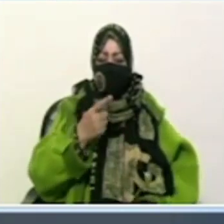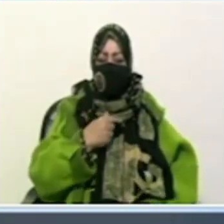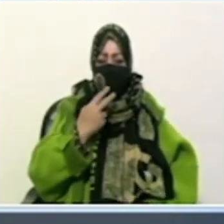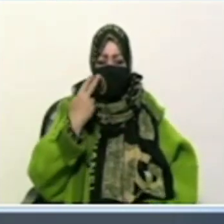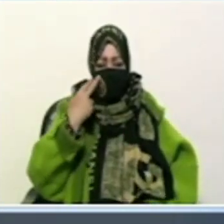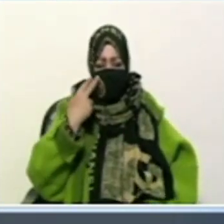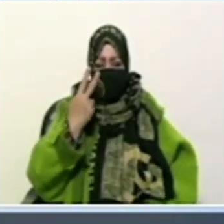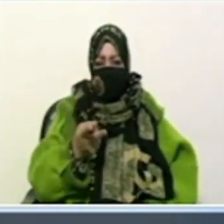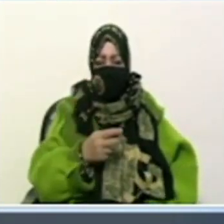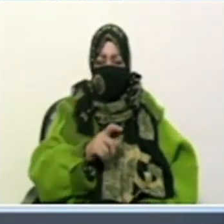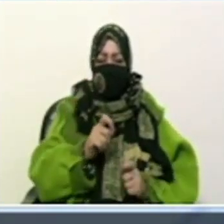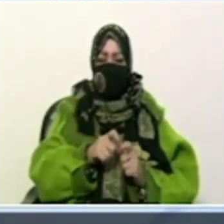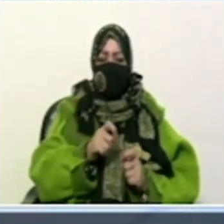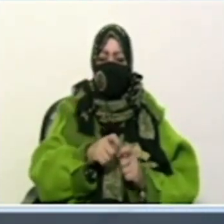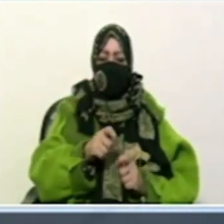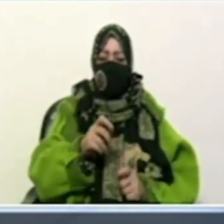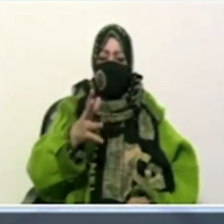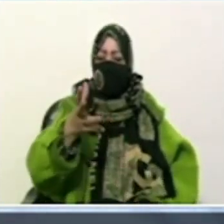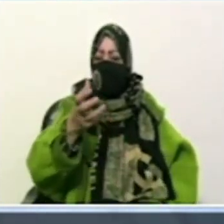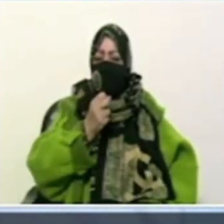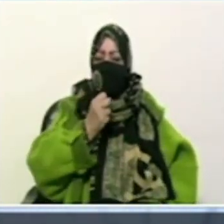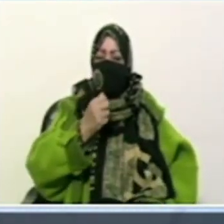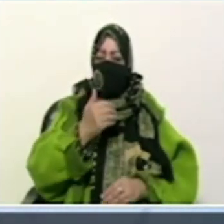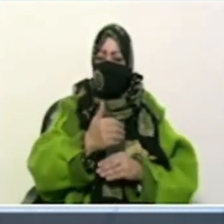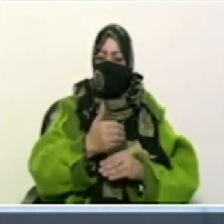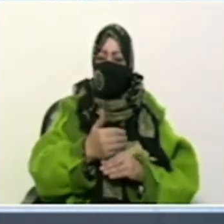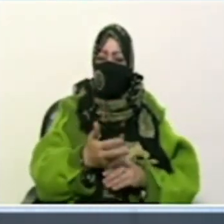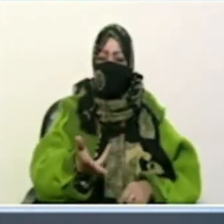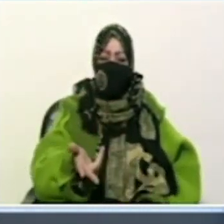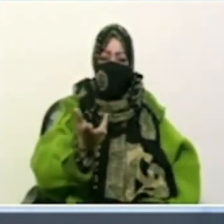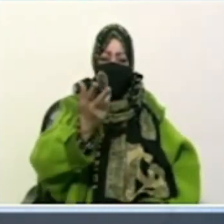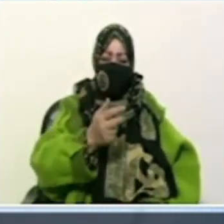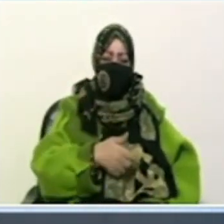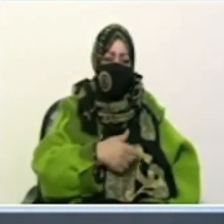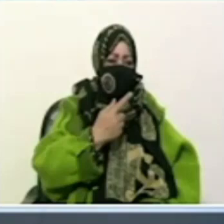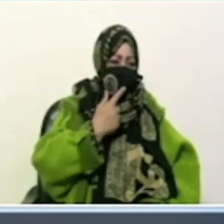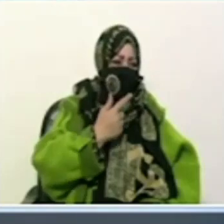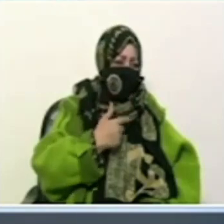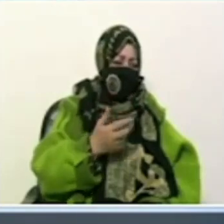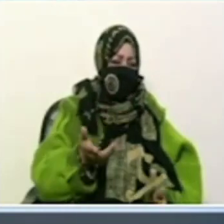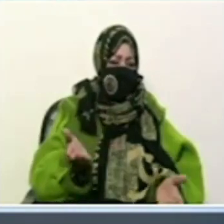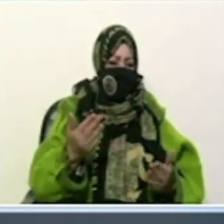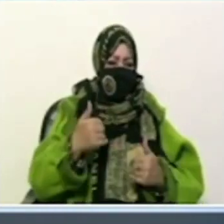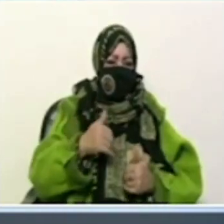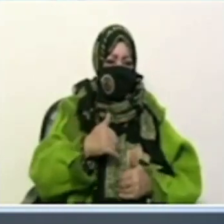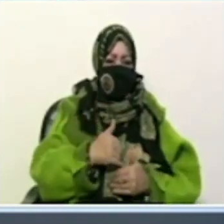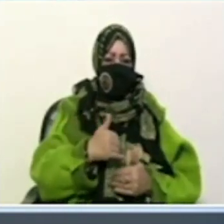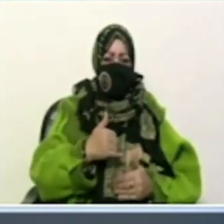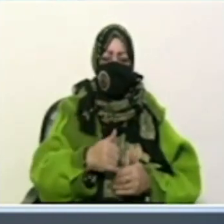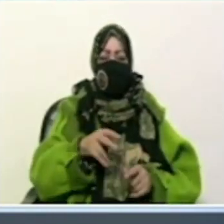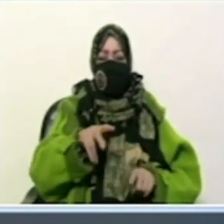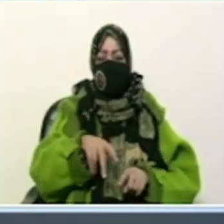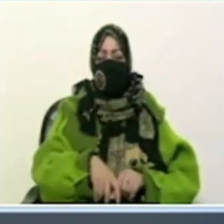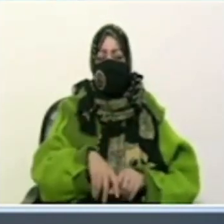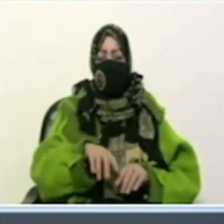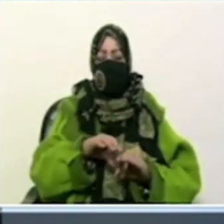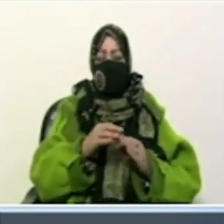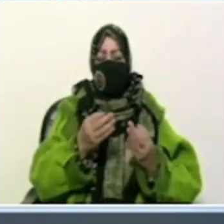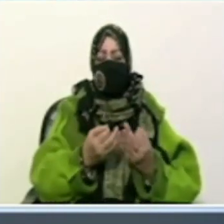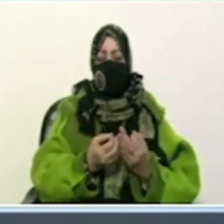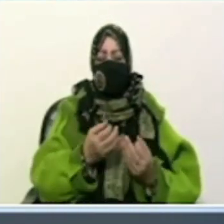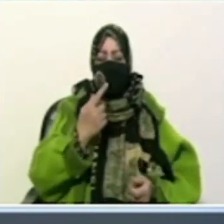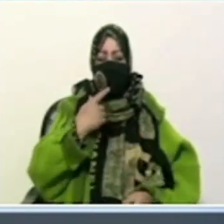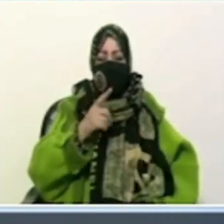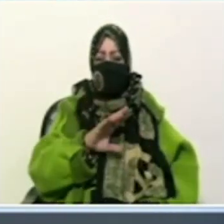كذا فإن عجز عن كل السبل فله أن يتجه نحو القضاء والله أعلم الأخ ميلاد من